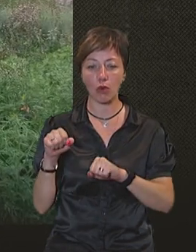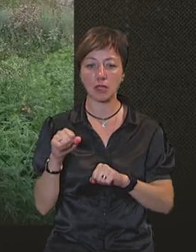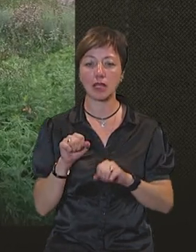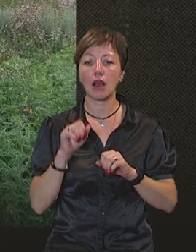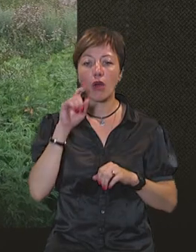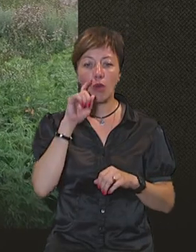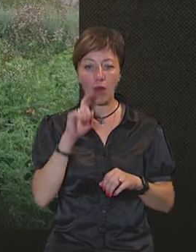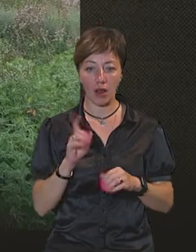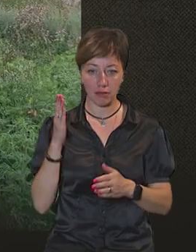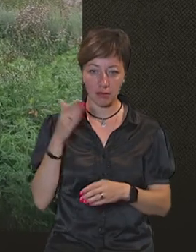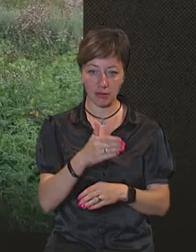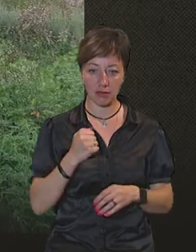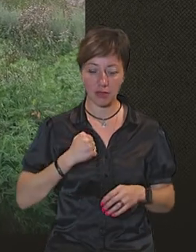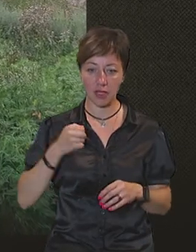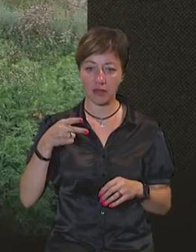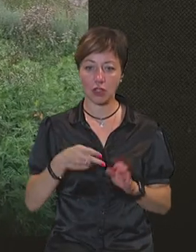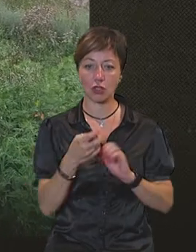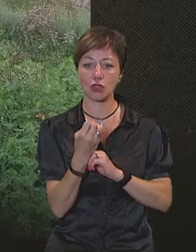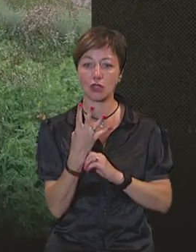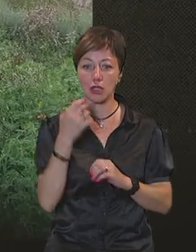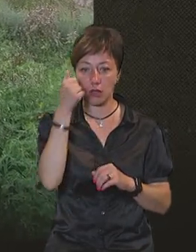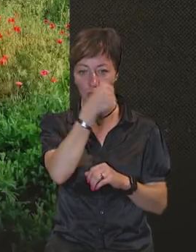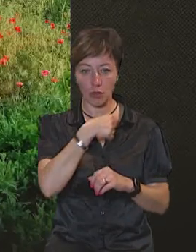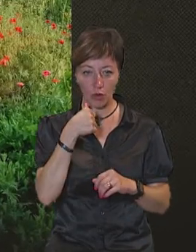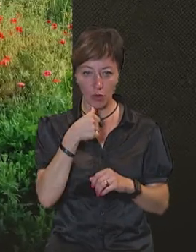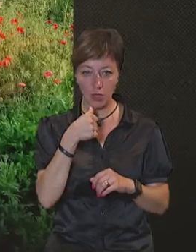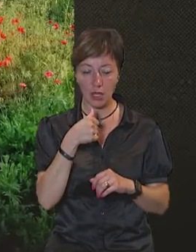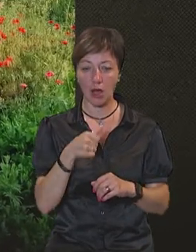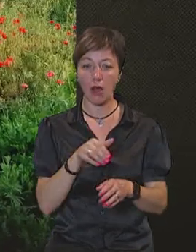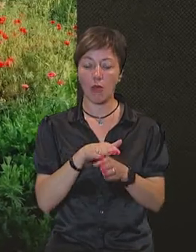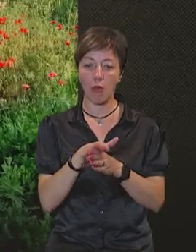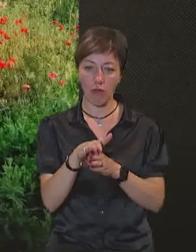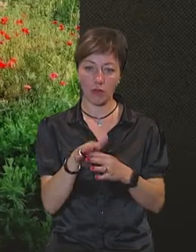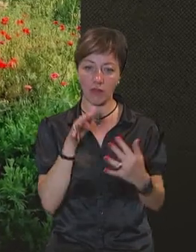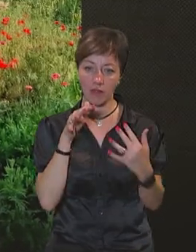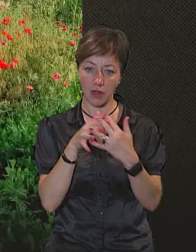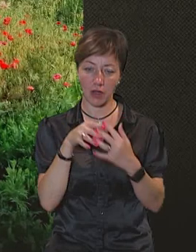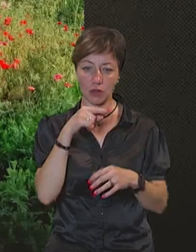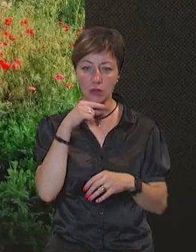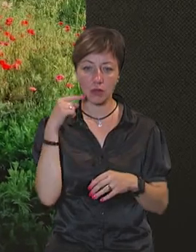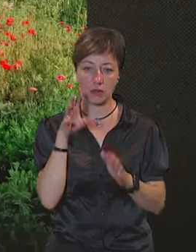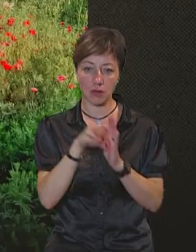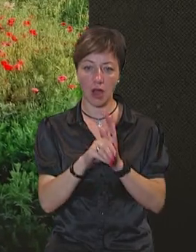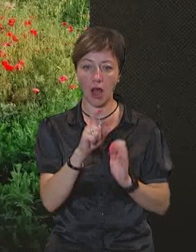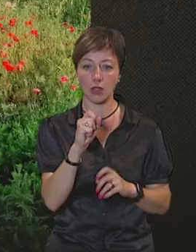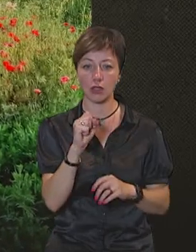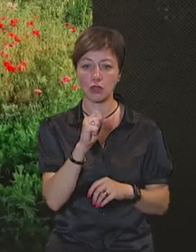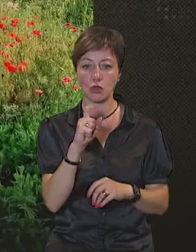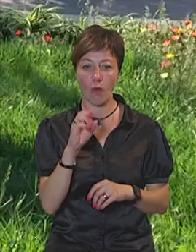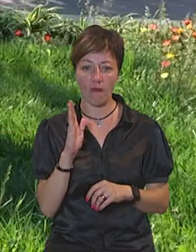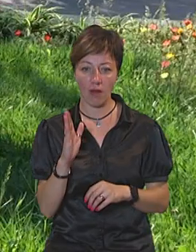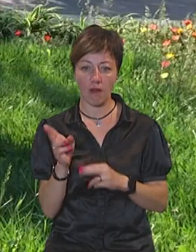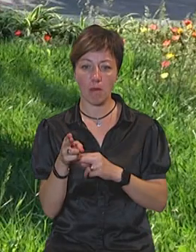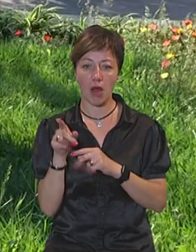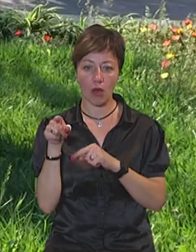за словами Тамари Яніної, став у 2014 році. Повномасштабне російське вторгнення зустрів у складі Азову в Маріуполі.